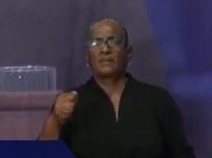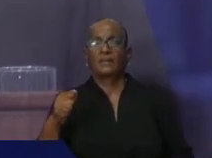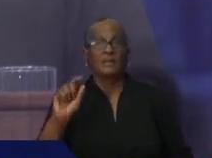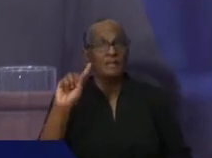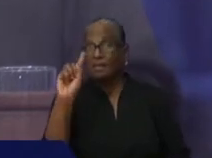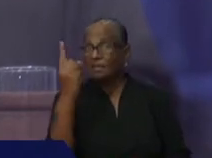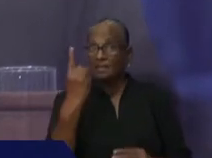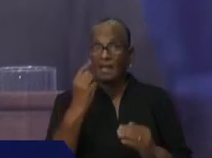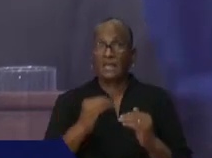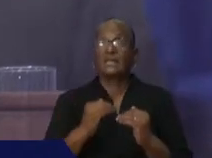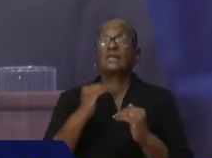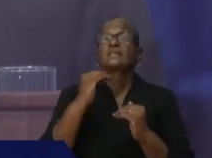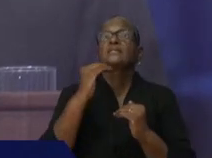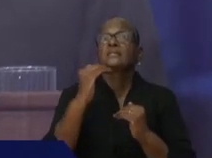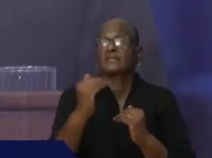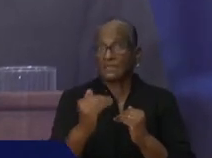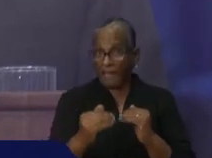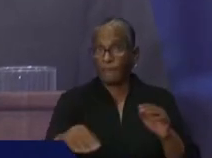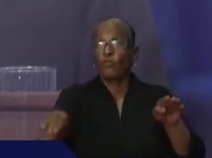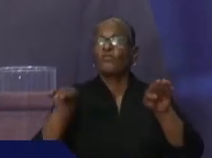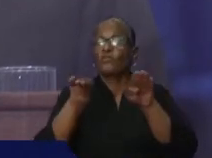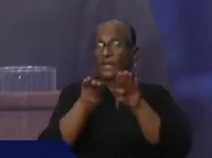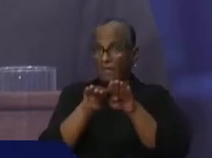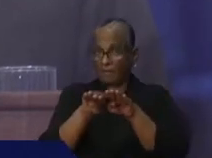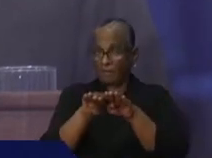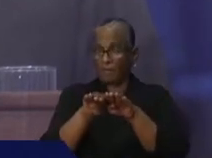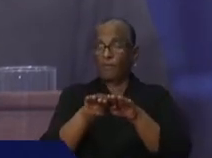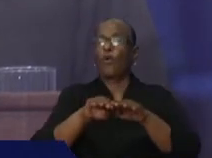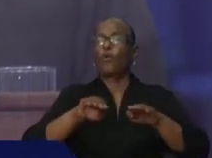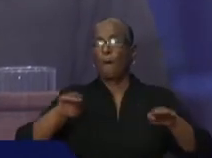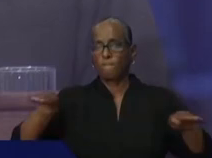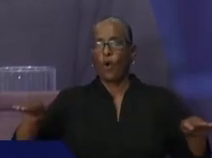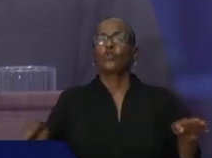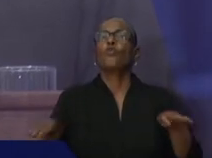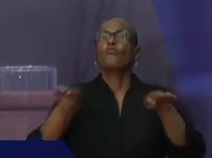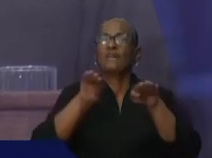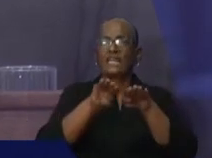niet alleen een staff-level agreement gaan hebben, maar ook een board-level agreement.